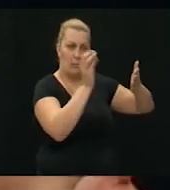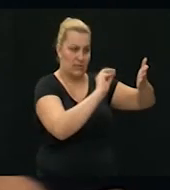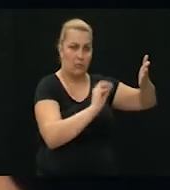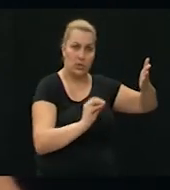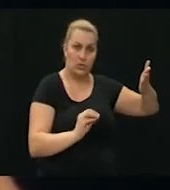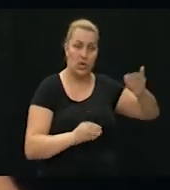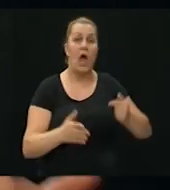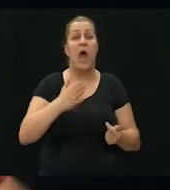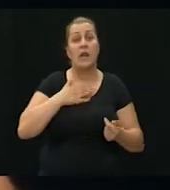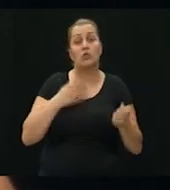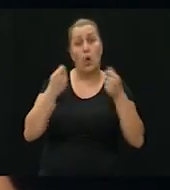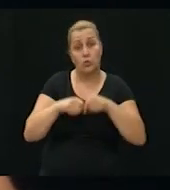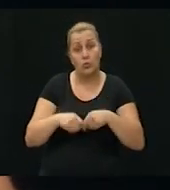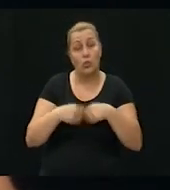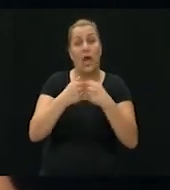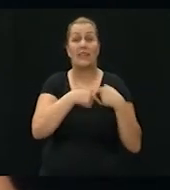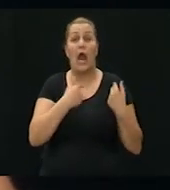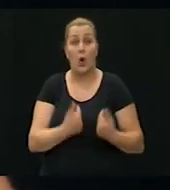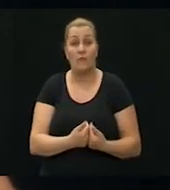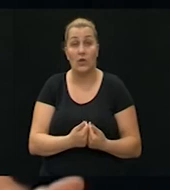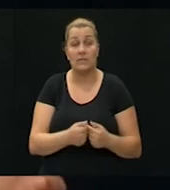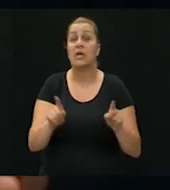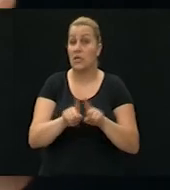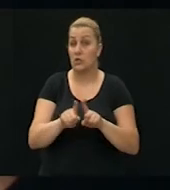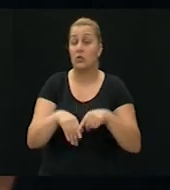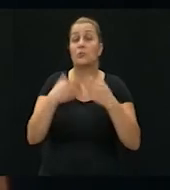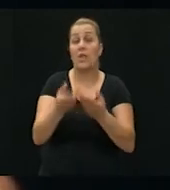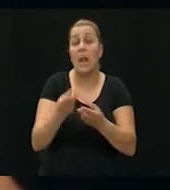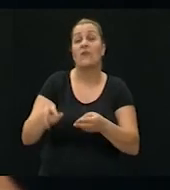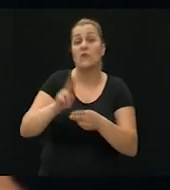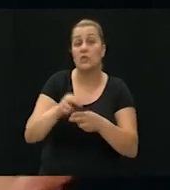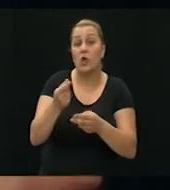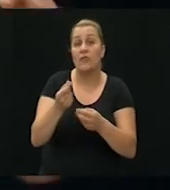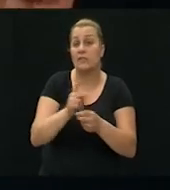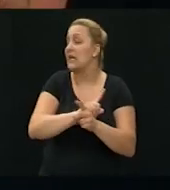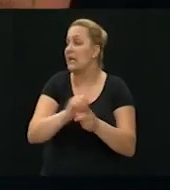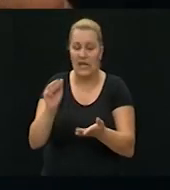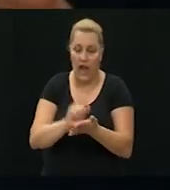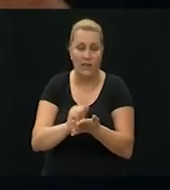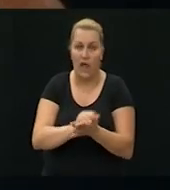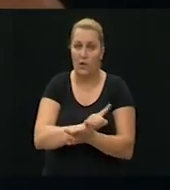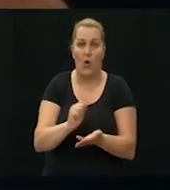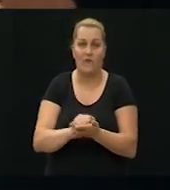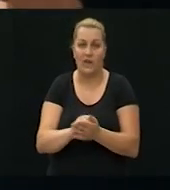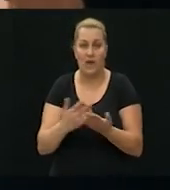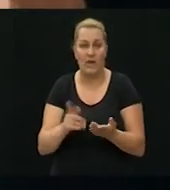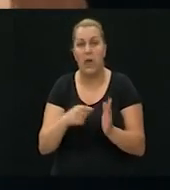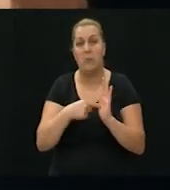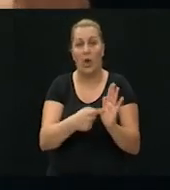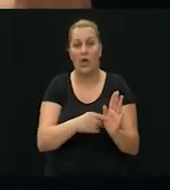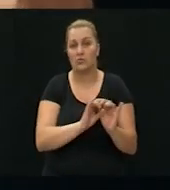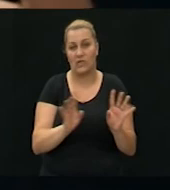u Večernji list. A mi kao udruga dragovoljaca, koji smo isto dali čak i više novaca, mi ne možemo zaslužiti ni